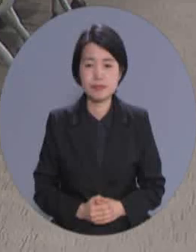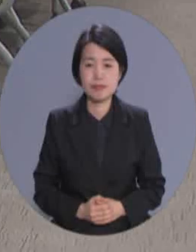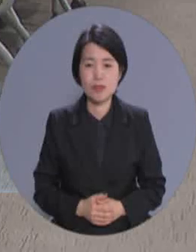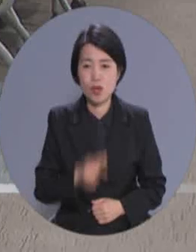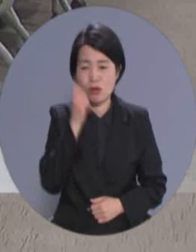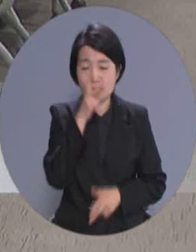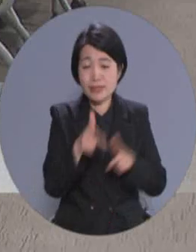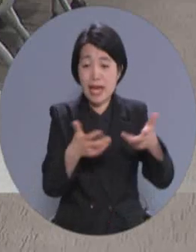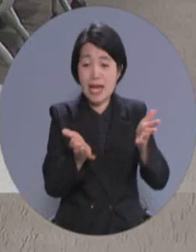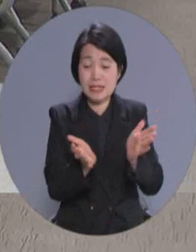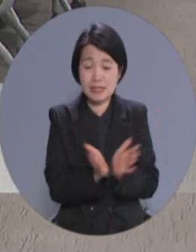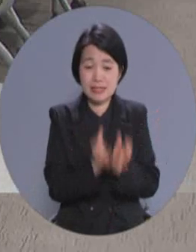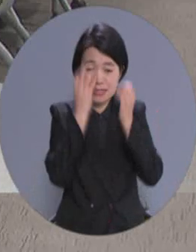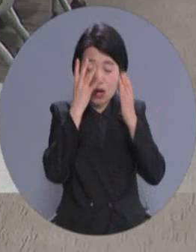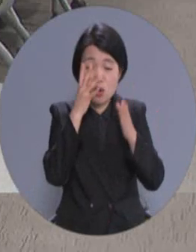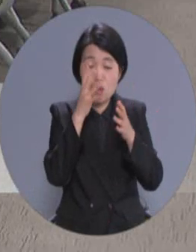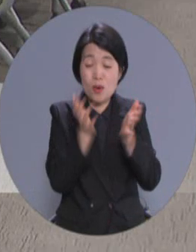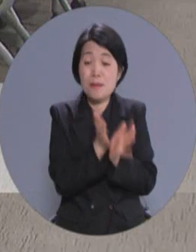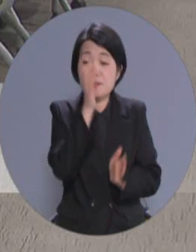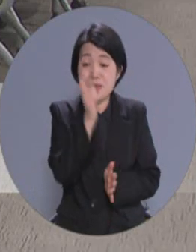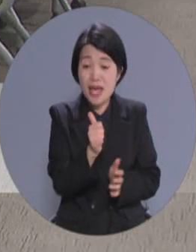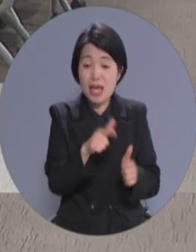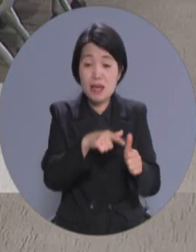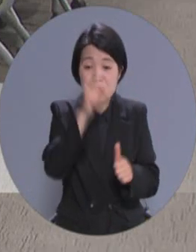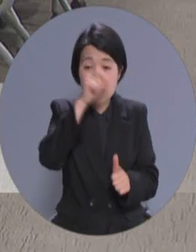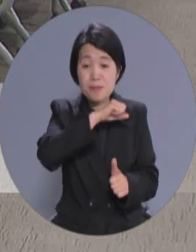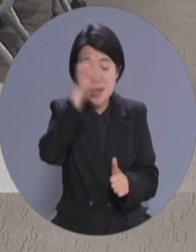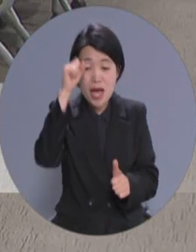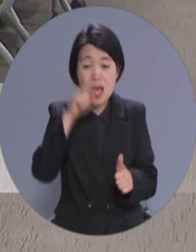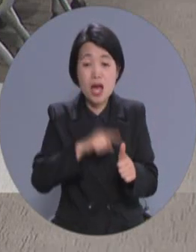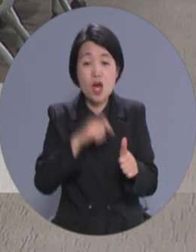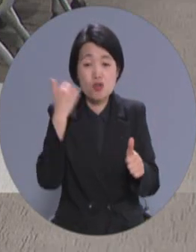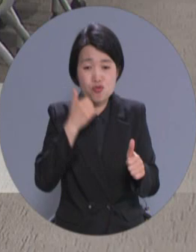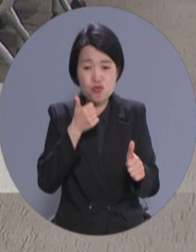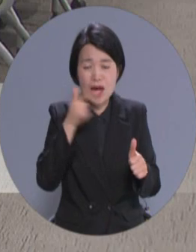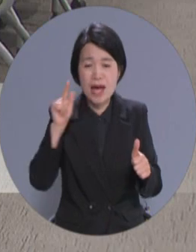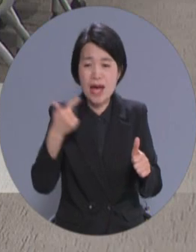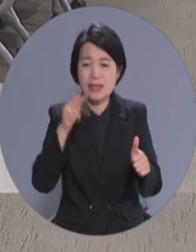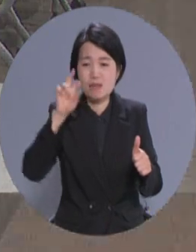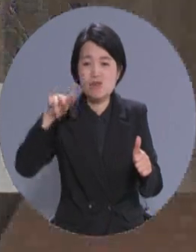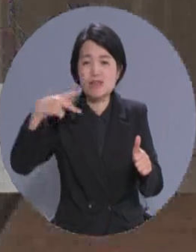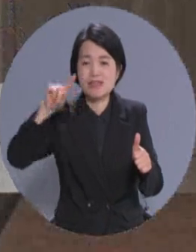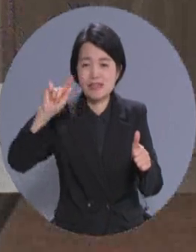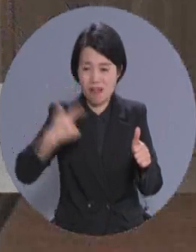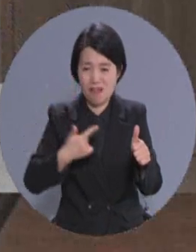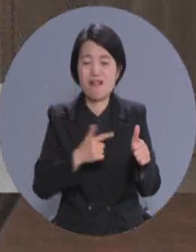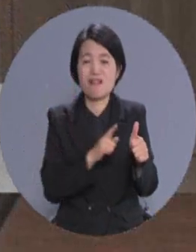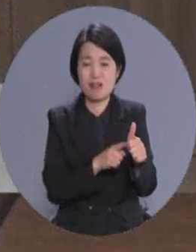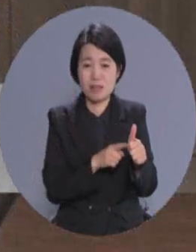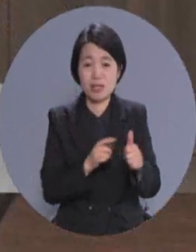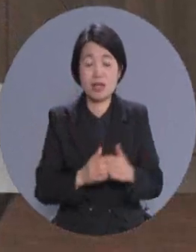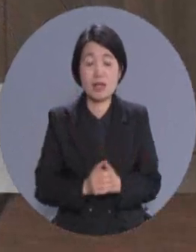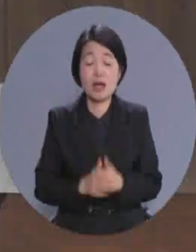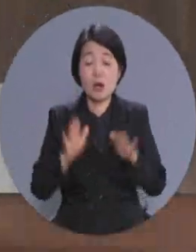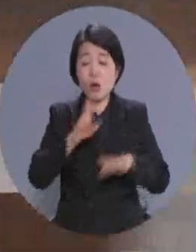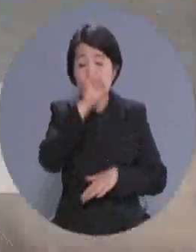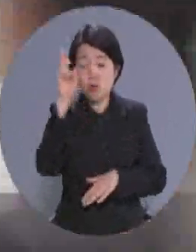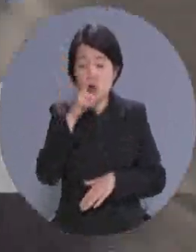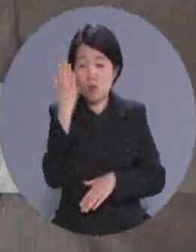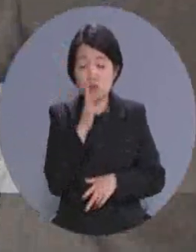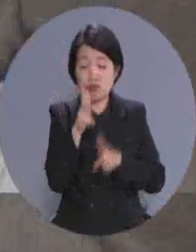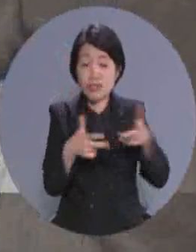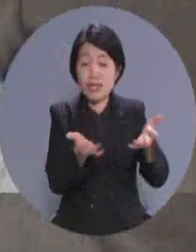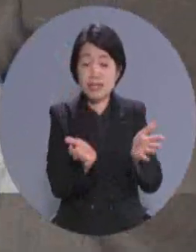여수상공회의소 신임회장의 한문선 보임 열병합 발전 대표가 당선됐습니다 오늘 오후 여수